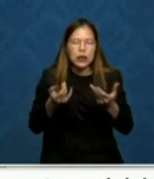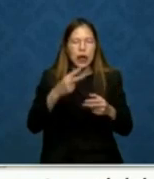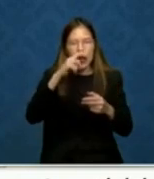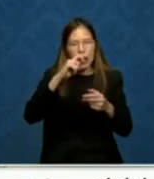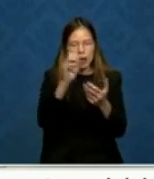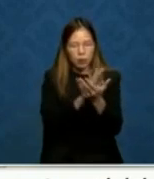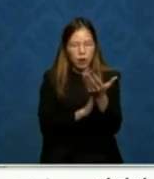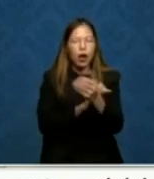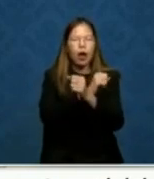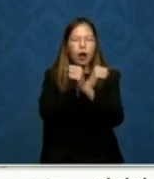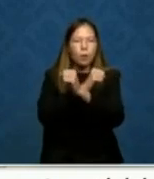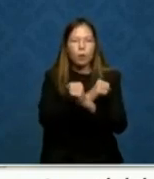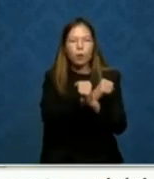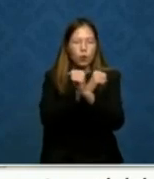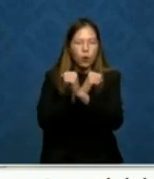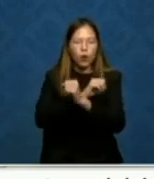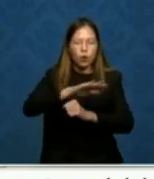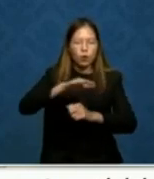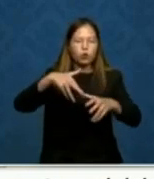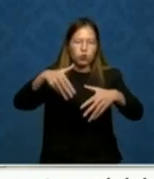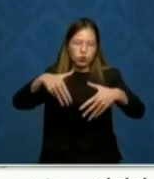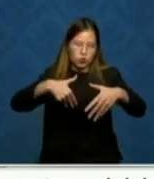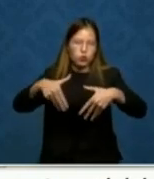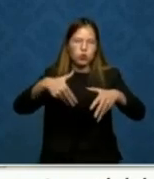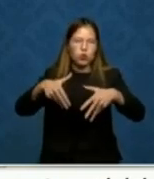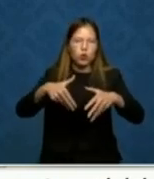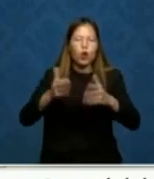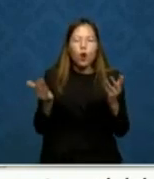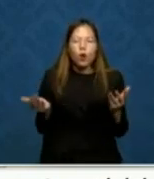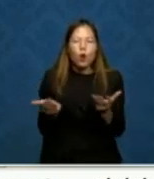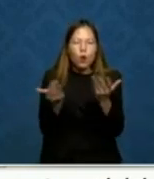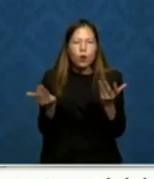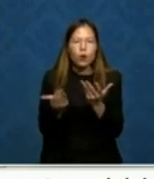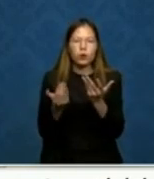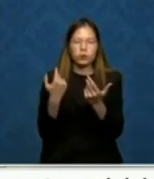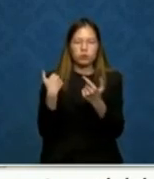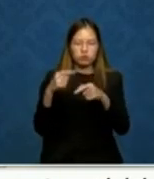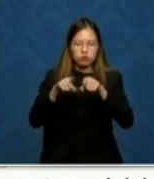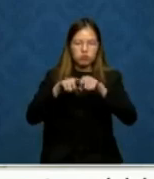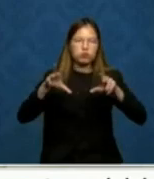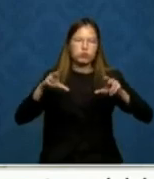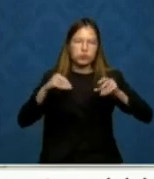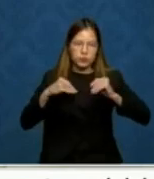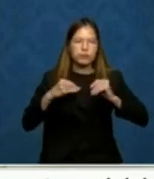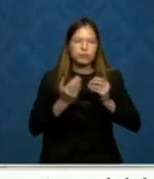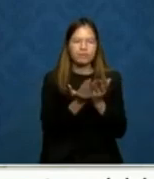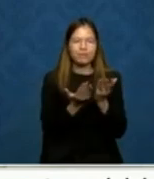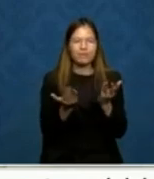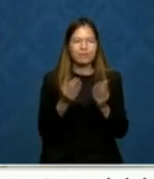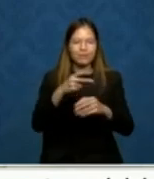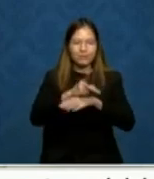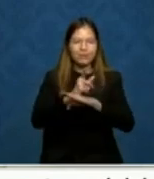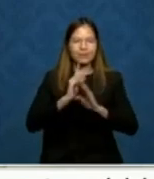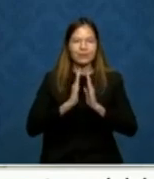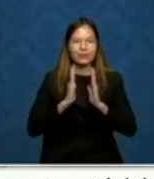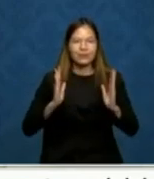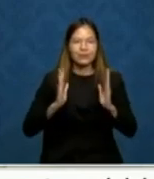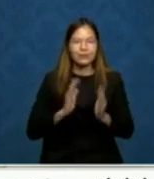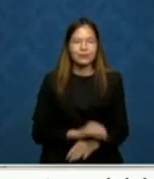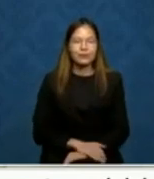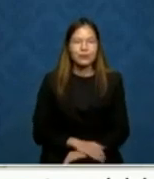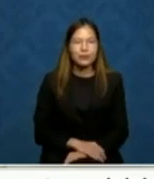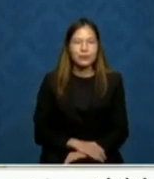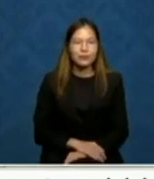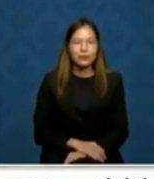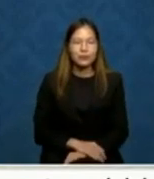ยเป็นที่ที่ปลอดภัยสำหรับทุกคนผมขอสนับสนุนหลักการของร่างพรบทั้งสองฉบับครับท่านประธานครับขอบคุณครับ